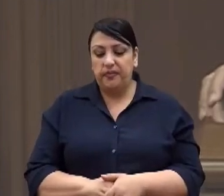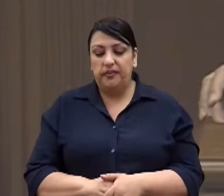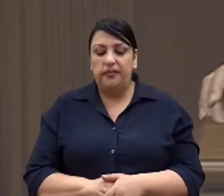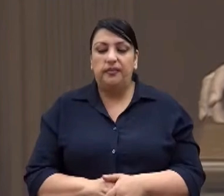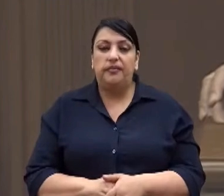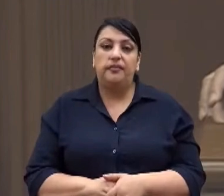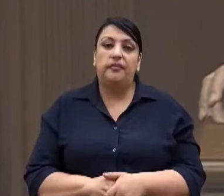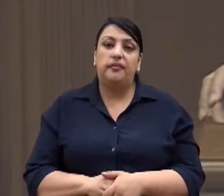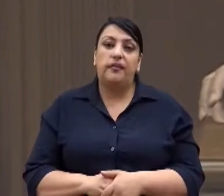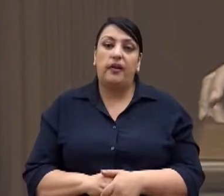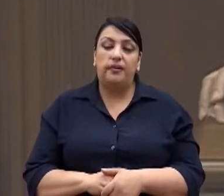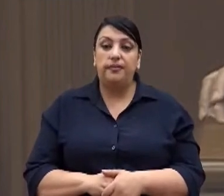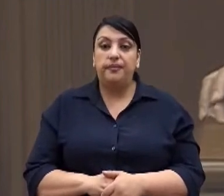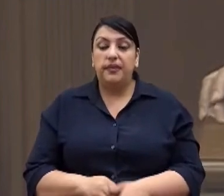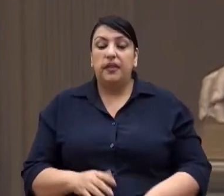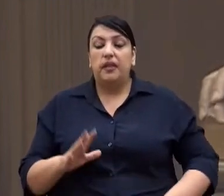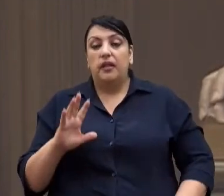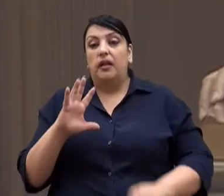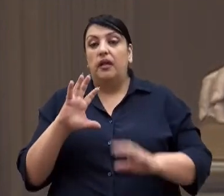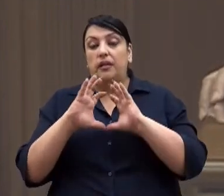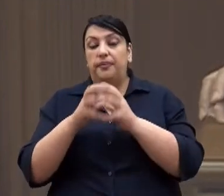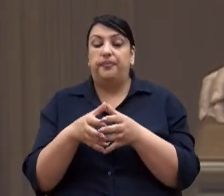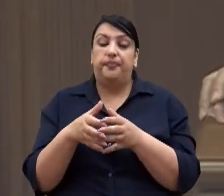միջոցով դրդված աշխարհակաղակական